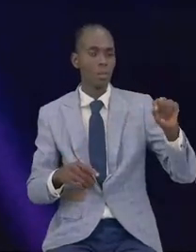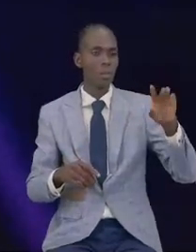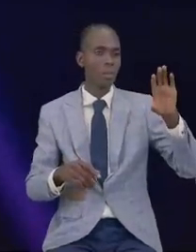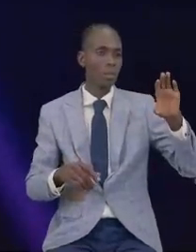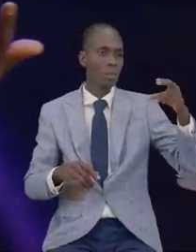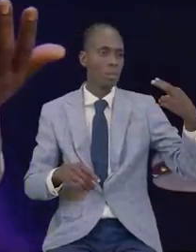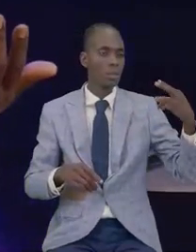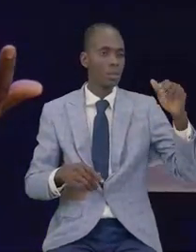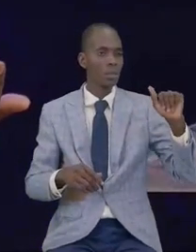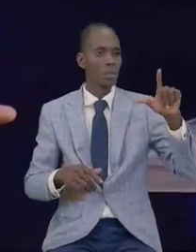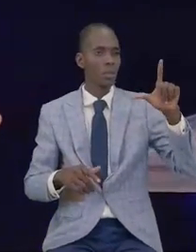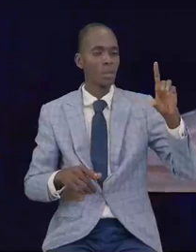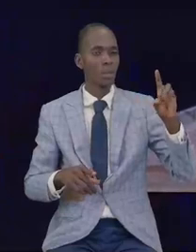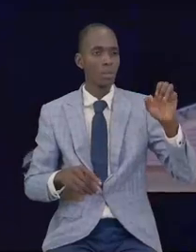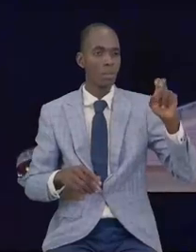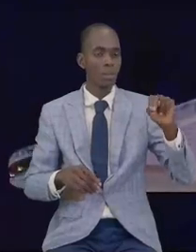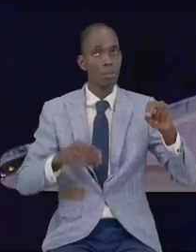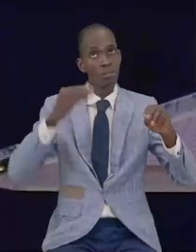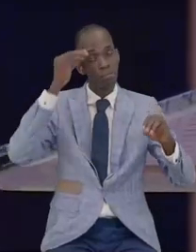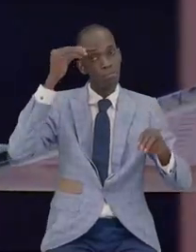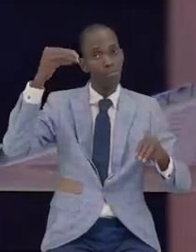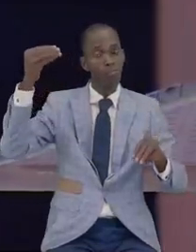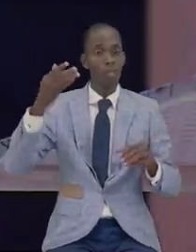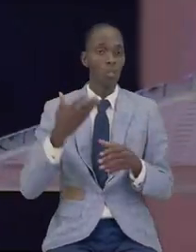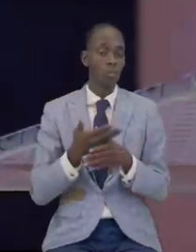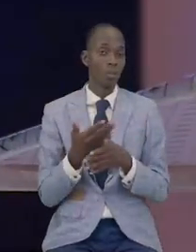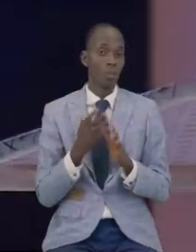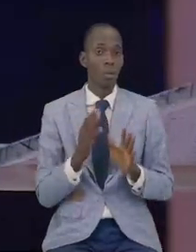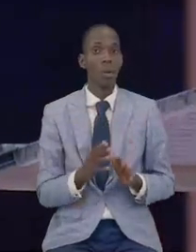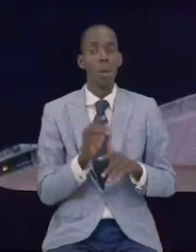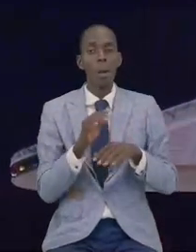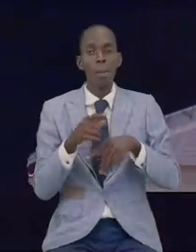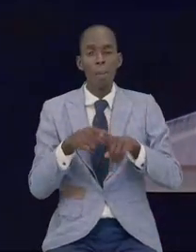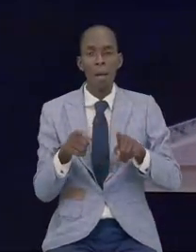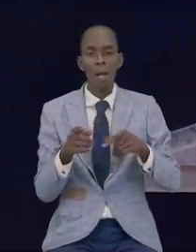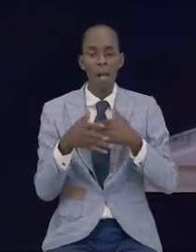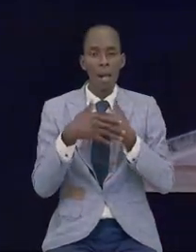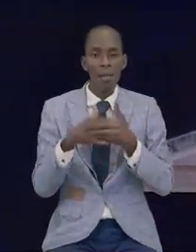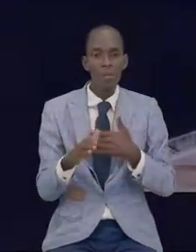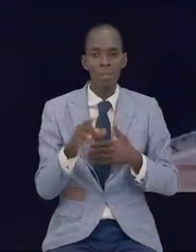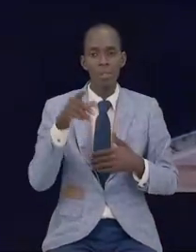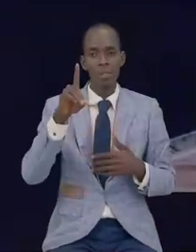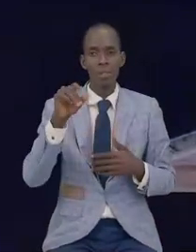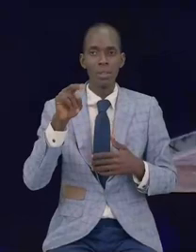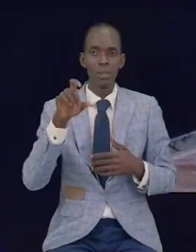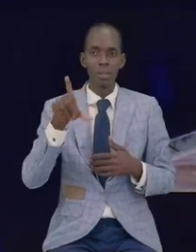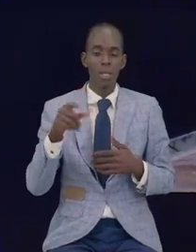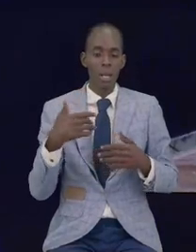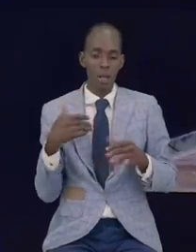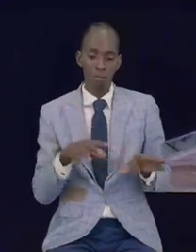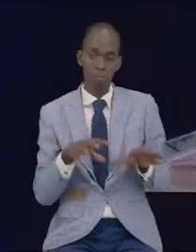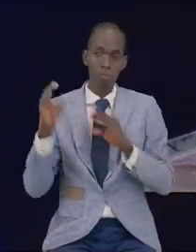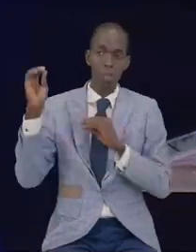de Babylone. Plus supérieur à ces gens selon la philosophie de